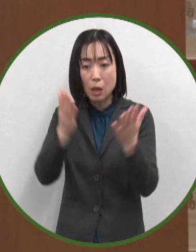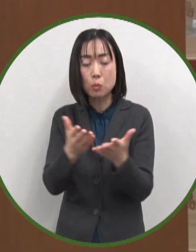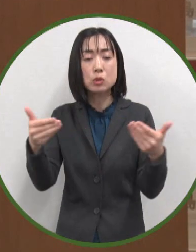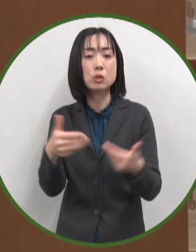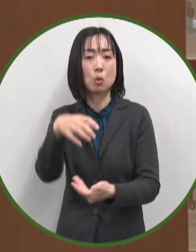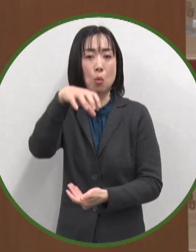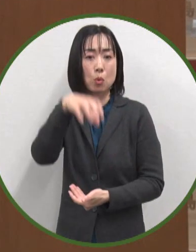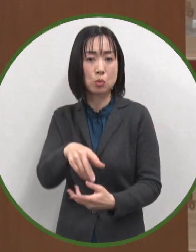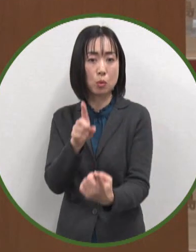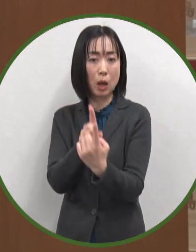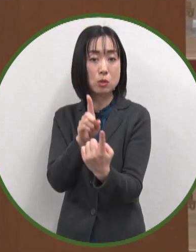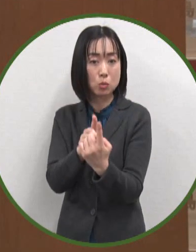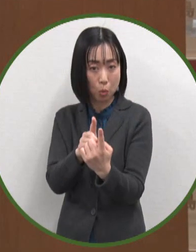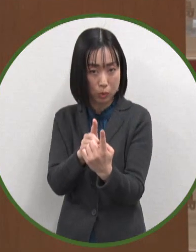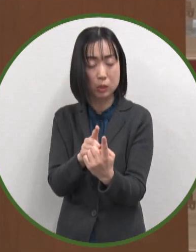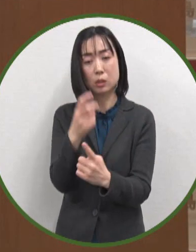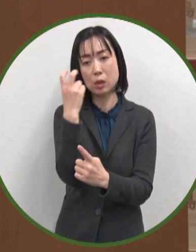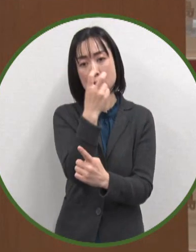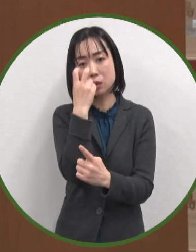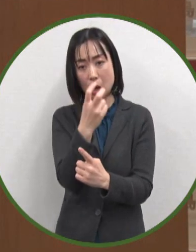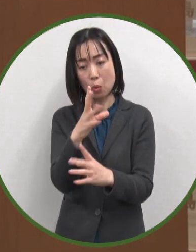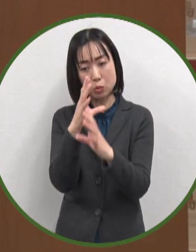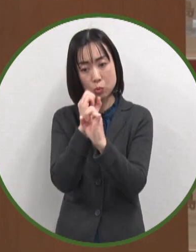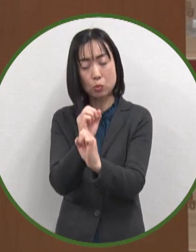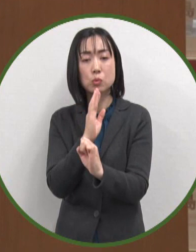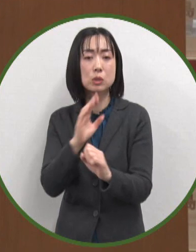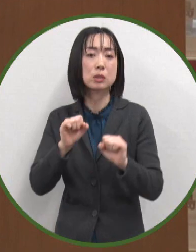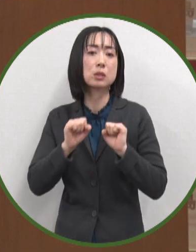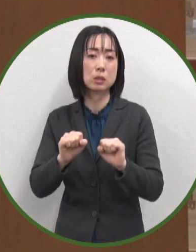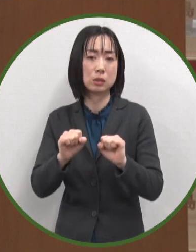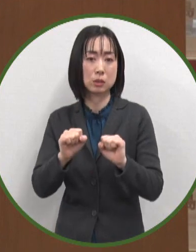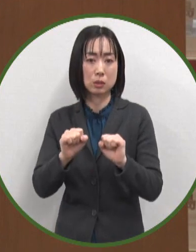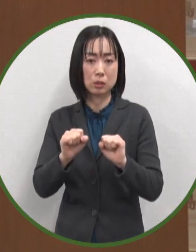に PCR 検査を集中的に実施いたします。